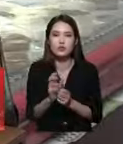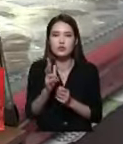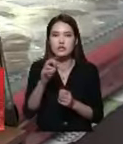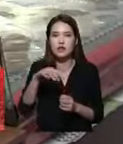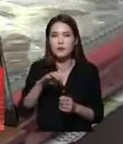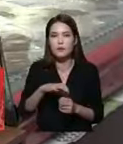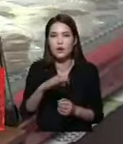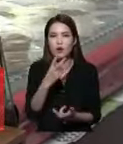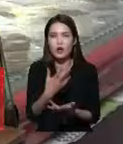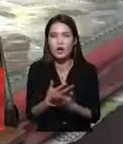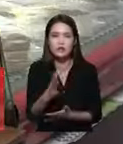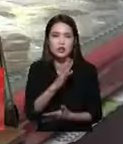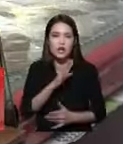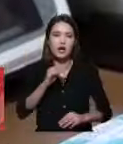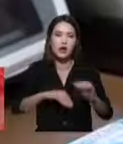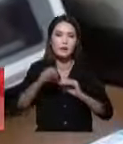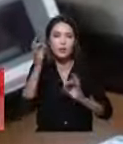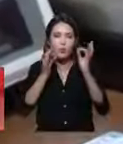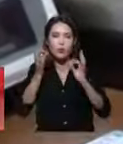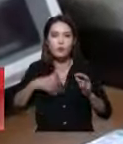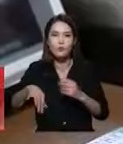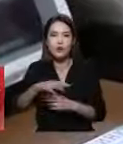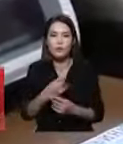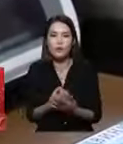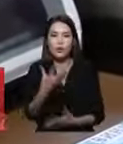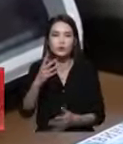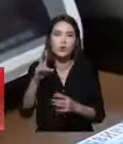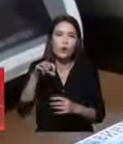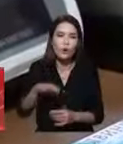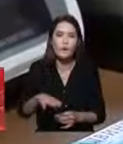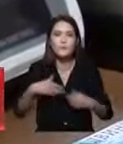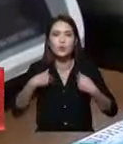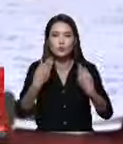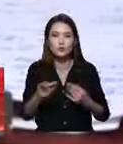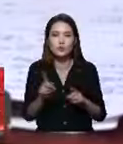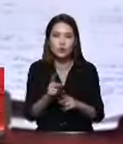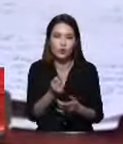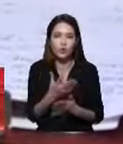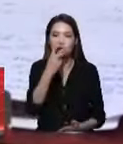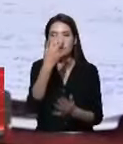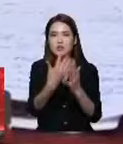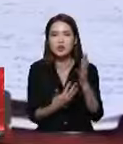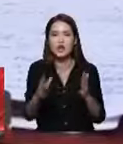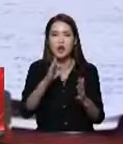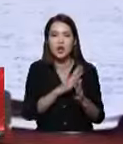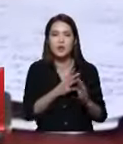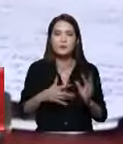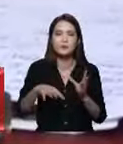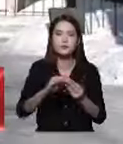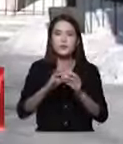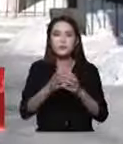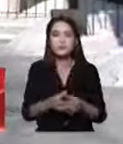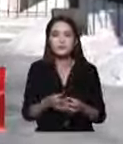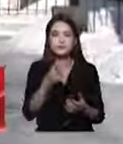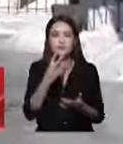немало. Выросли зарплаты кондитеров, подорожало сырье и коммунальные услуги. На многие из этих показателей влияет и общемировая тенденция.